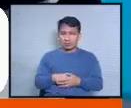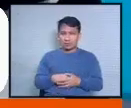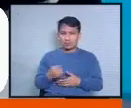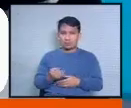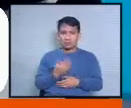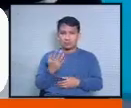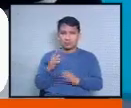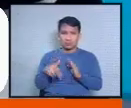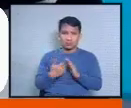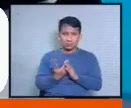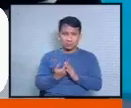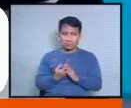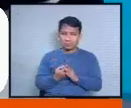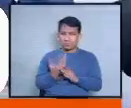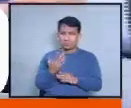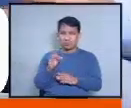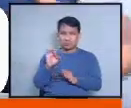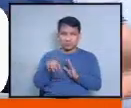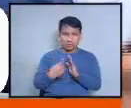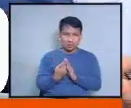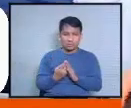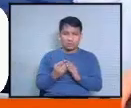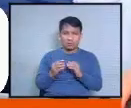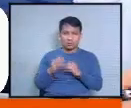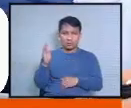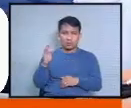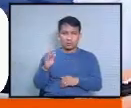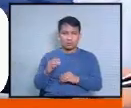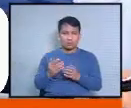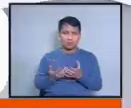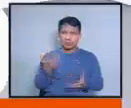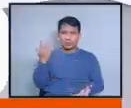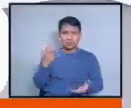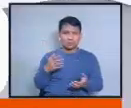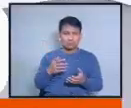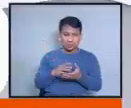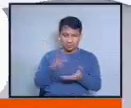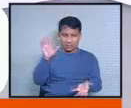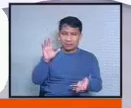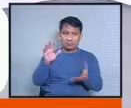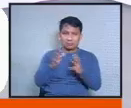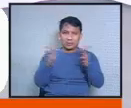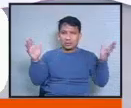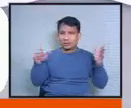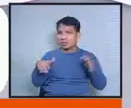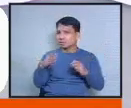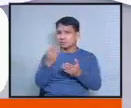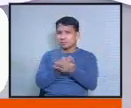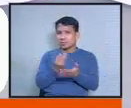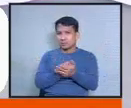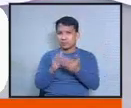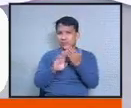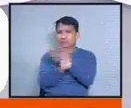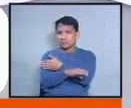Ilang oras ka nagpinagtrabaho? 8 hours po. 8 hours. So, malaki-laking pera, sir, ang kailangan mabalik sa kanila. Okay,